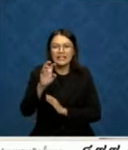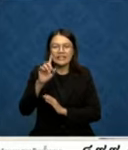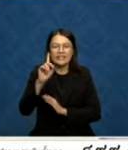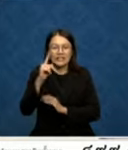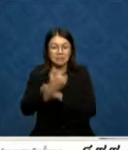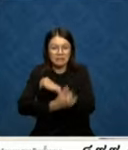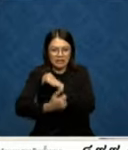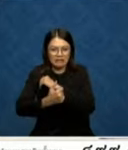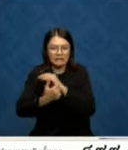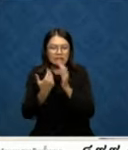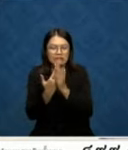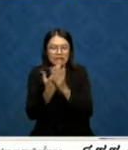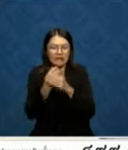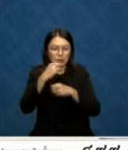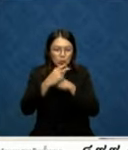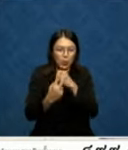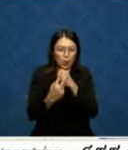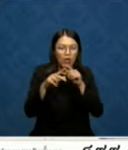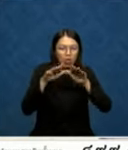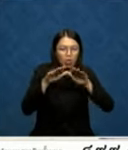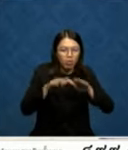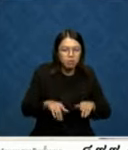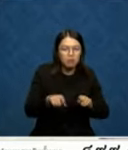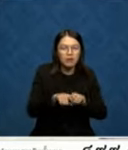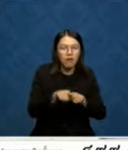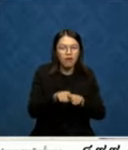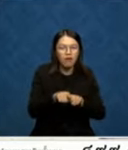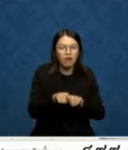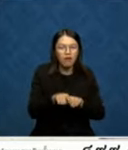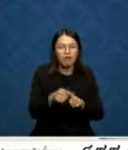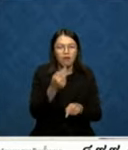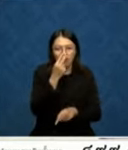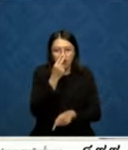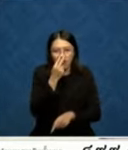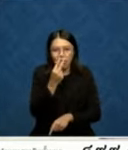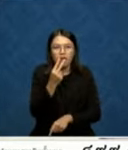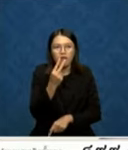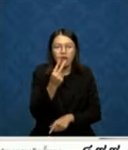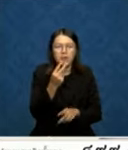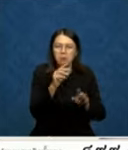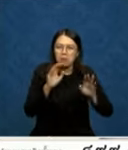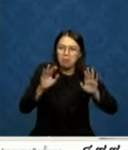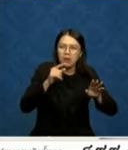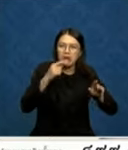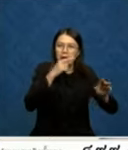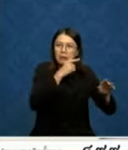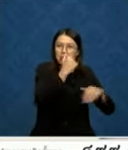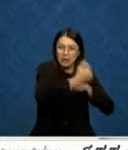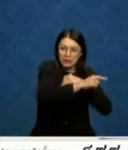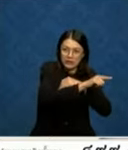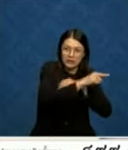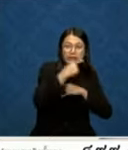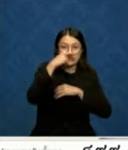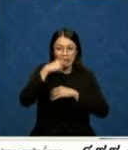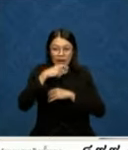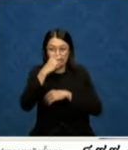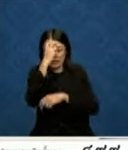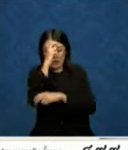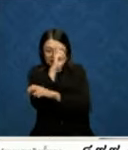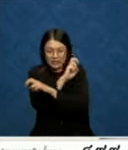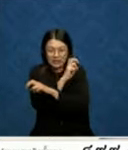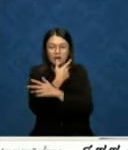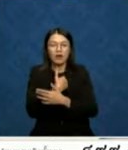าเงินยูโรไปด้วยแม้ว่ารายละเอียดของสิ่งที่เกิดขึ้นอาจจะแตกต่างกับบ้านเราในขณะนี้แต่